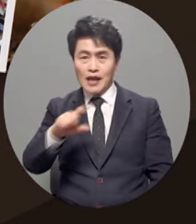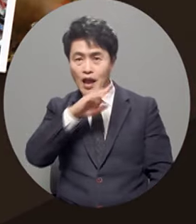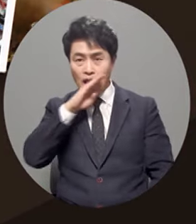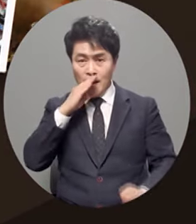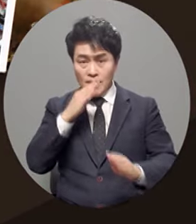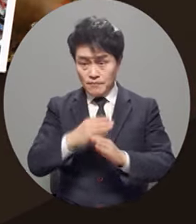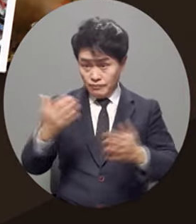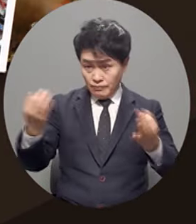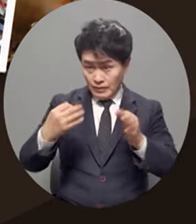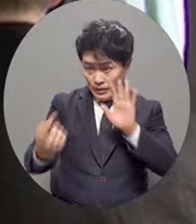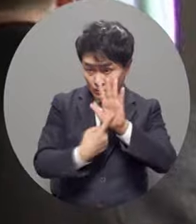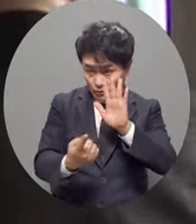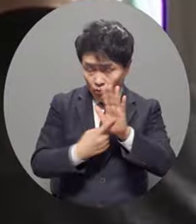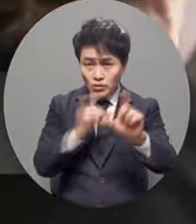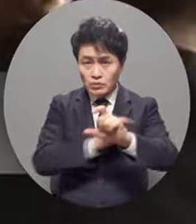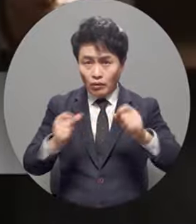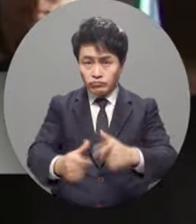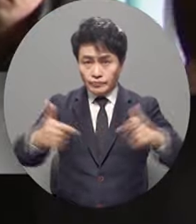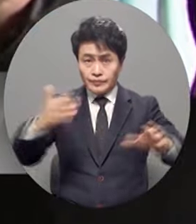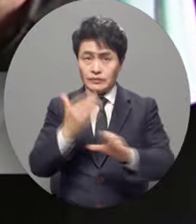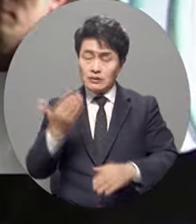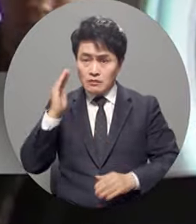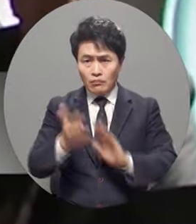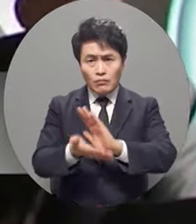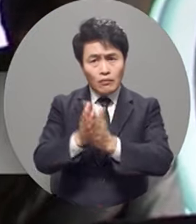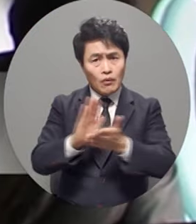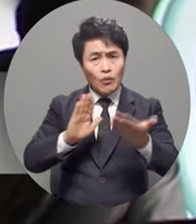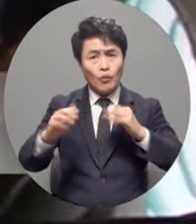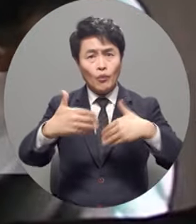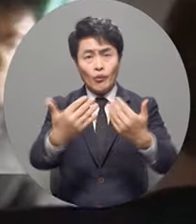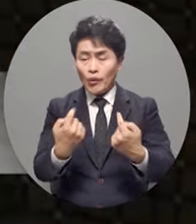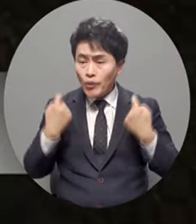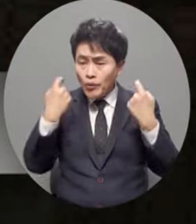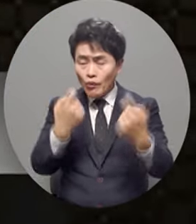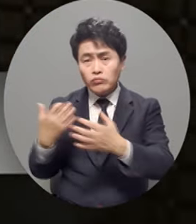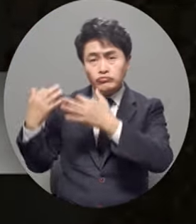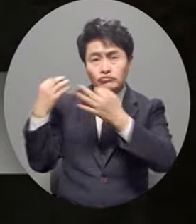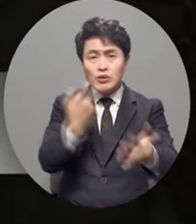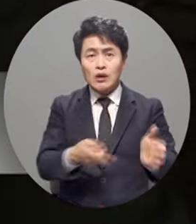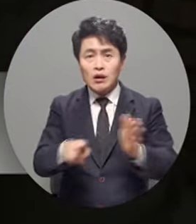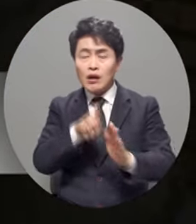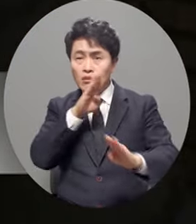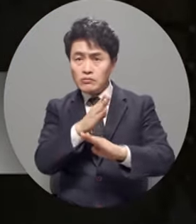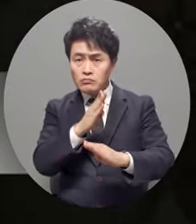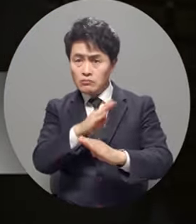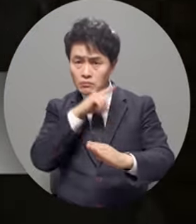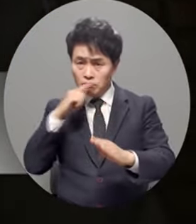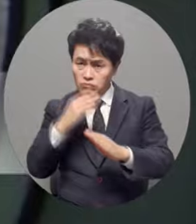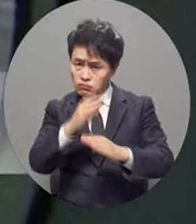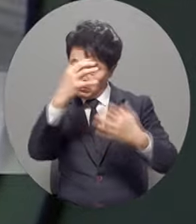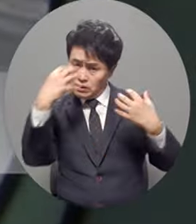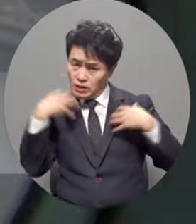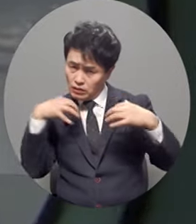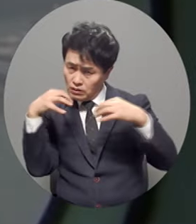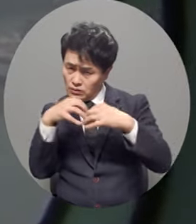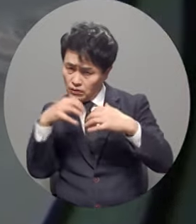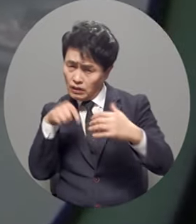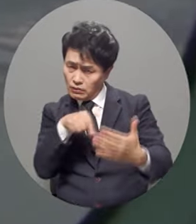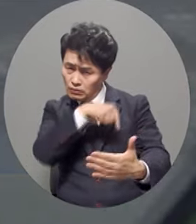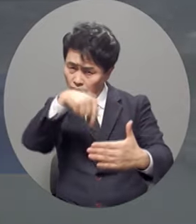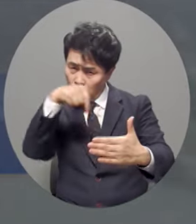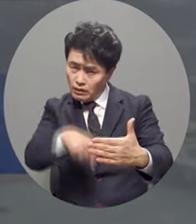계속 강화되고 있습니다 최근의 변화에는 외국인 관광객 유치 등을 위한 북한 당국의 전략이 반영돼 있다는 분석도